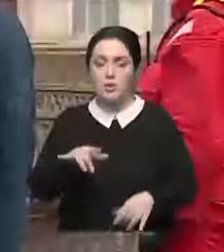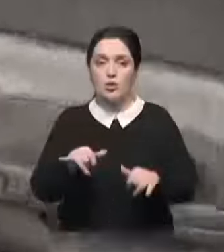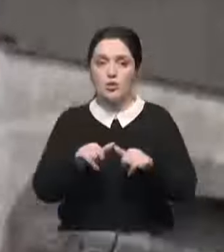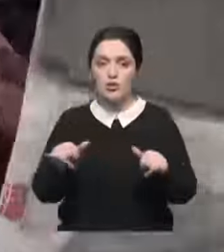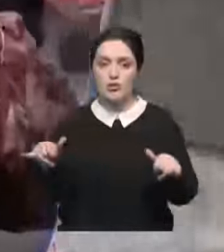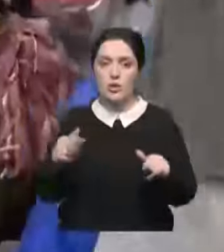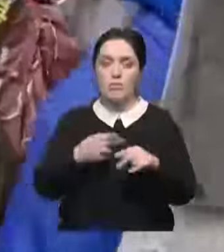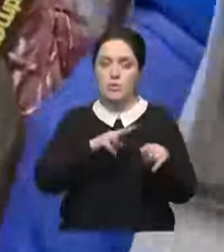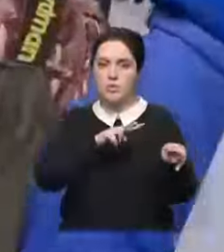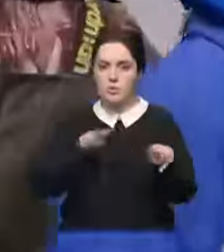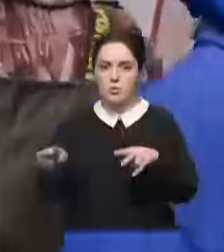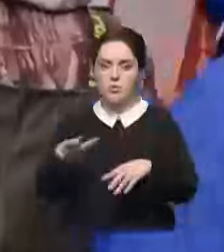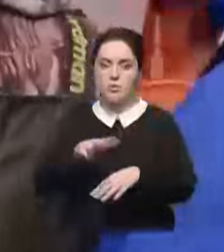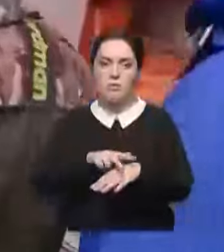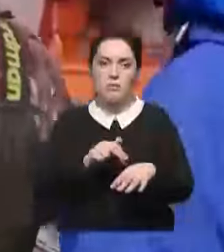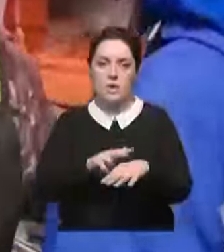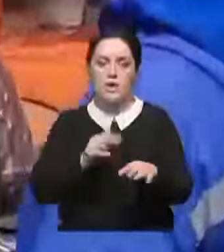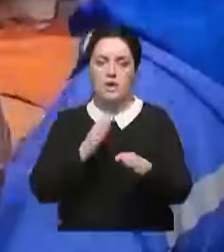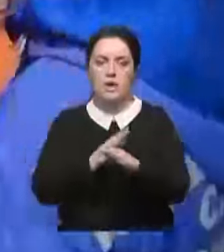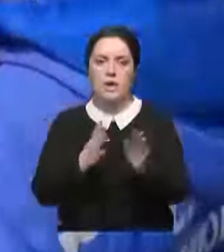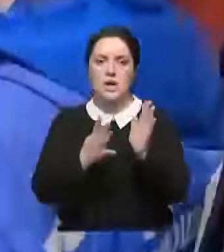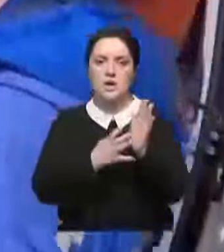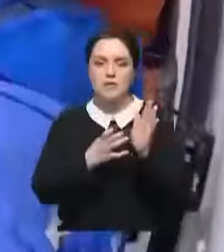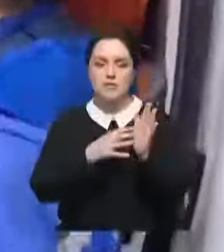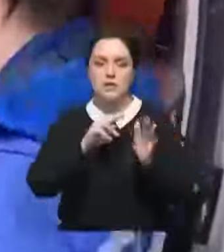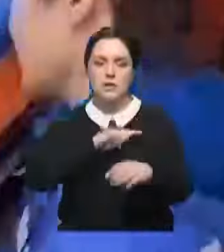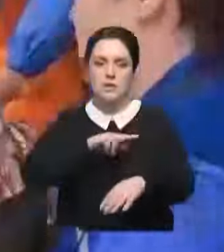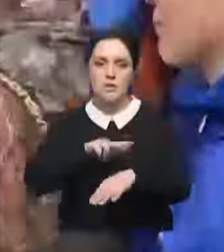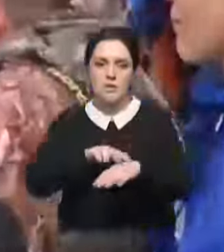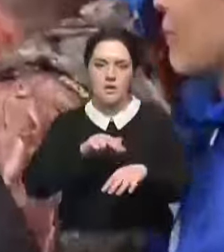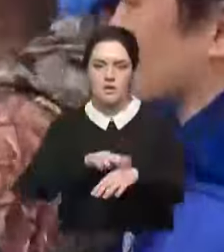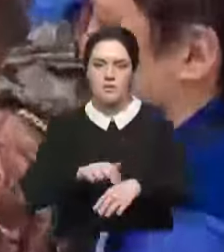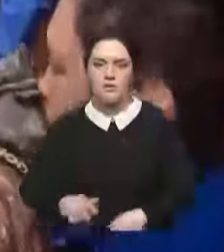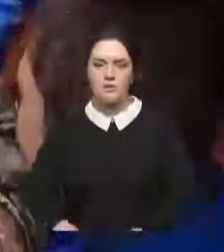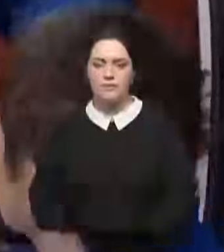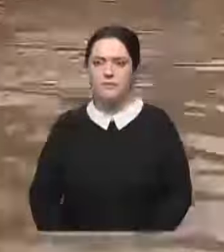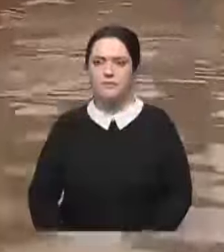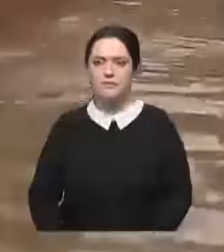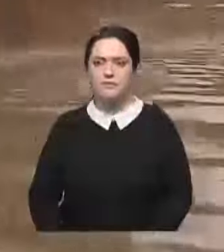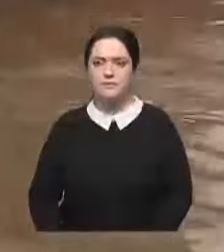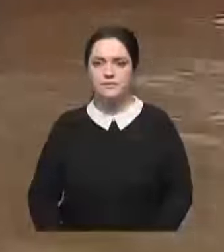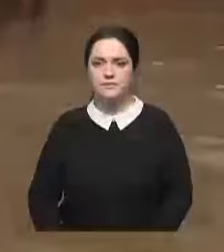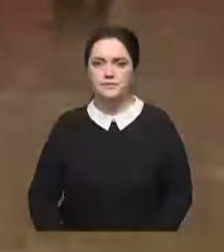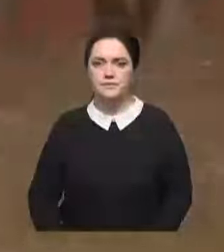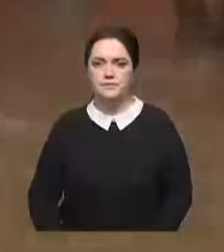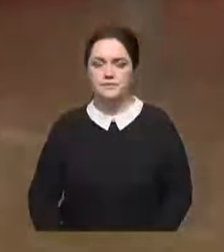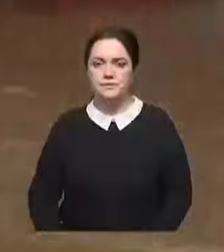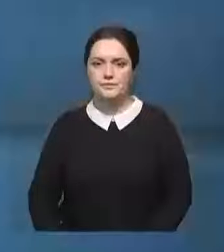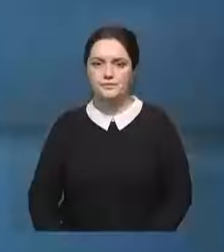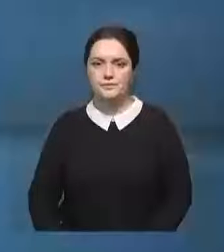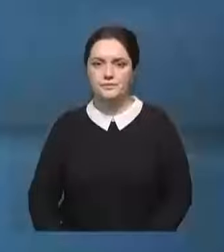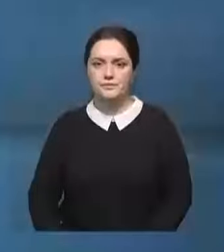число патрульных. Задействованы свыше 900 сотрудников полиции. Тамерлан Ким, 24 KZ.